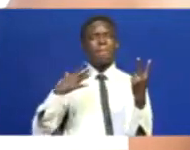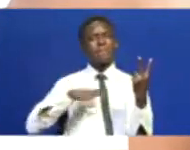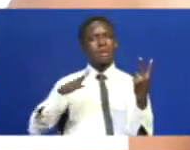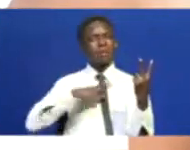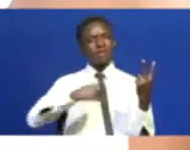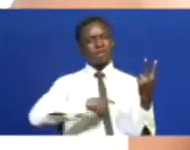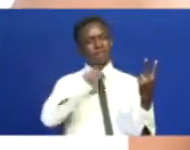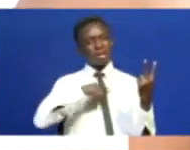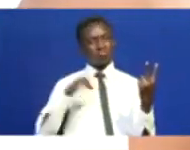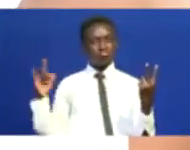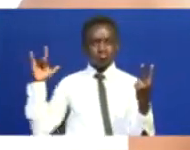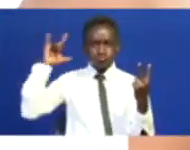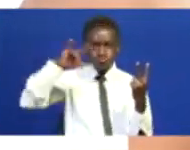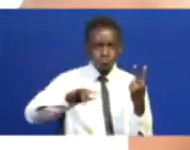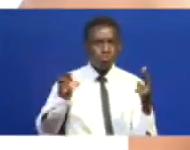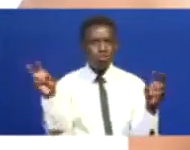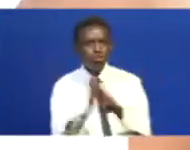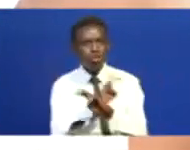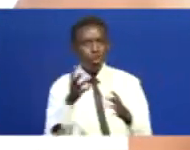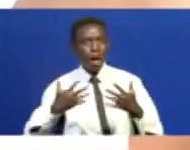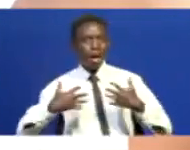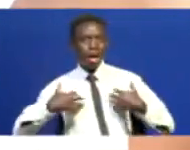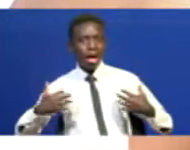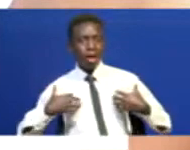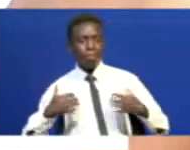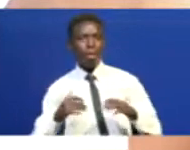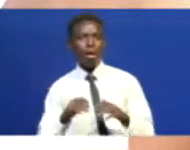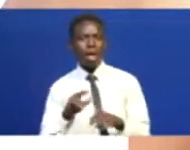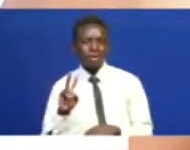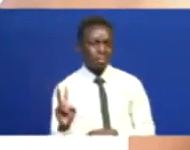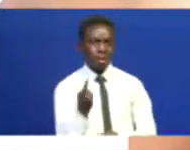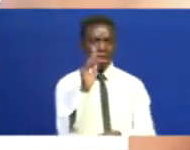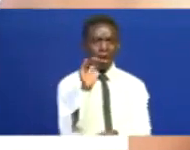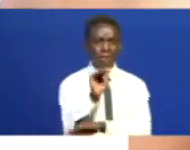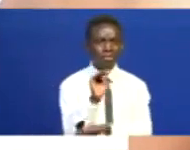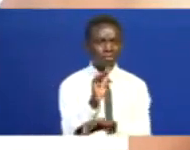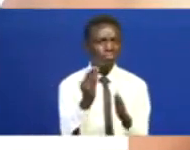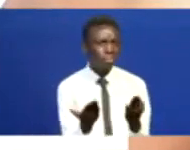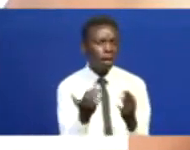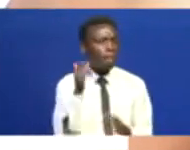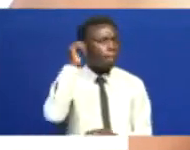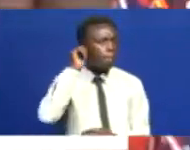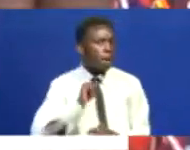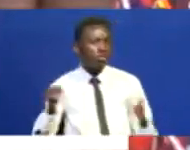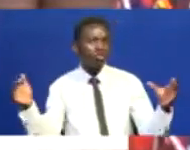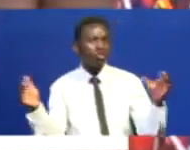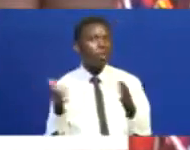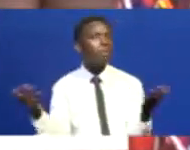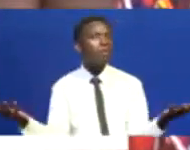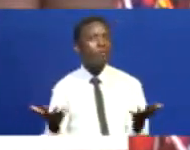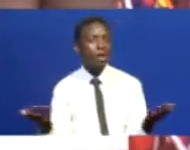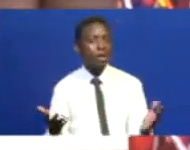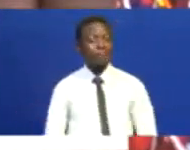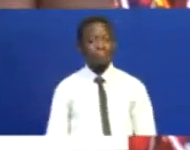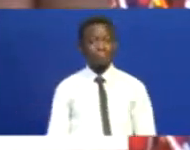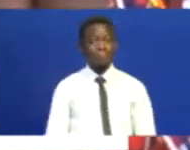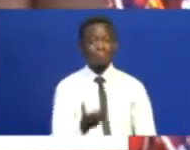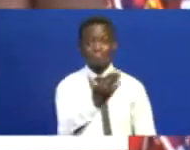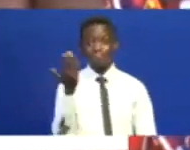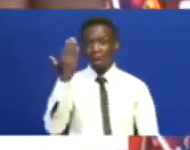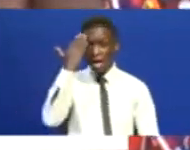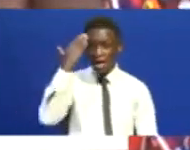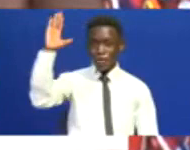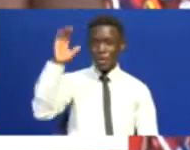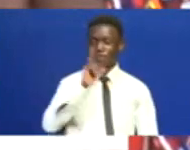wanakuja kuangalia wanyama, lakini ile nyingine ambayo wanauliza ni ile kimila ya Kimaasai. Kama mjuavyo, sahisi